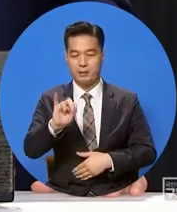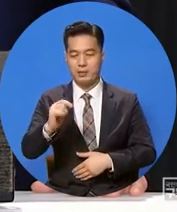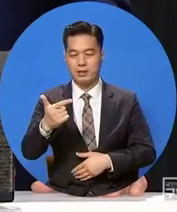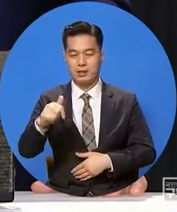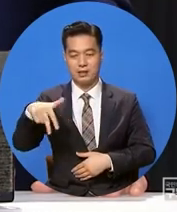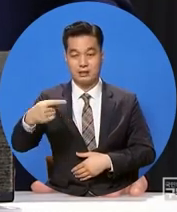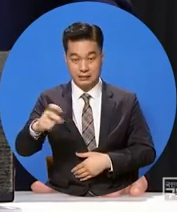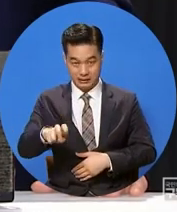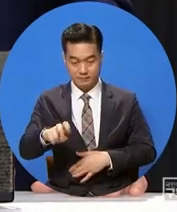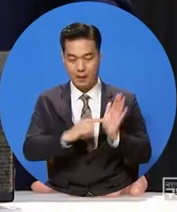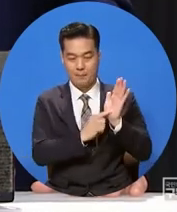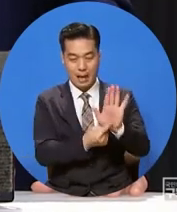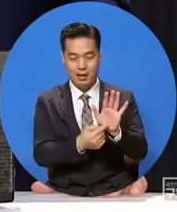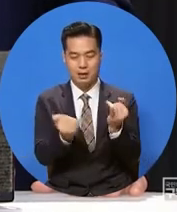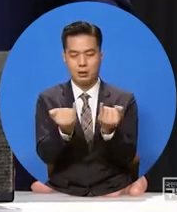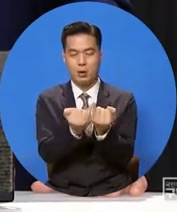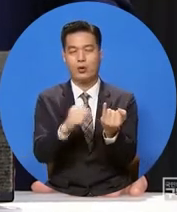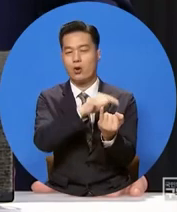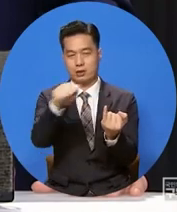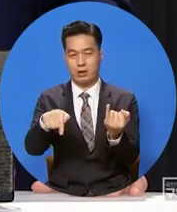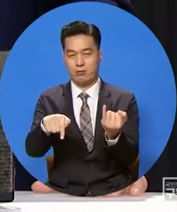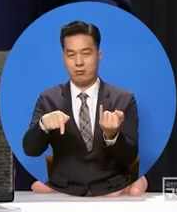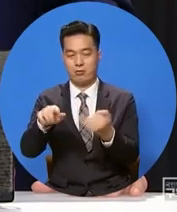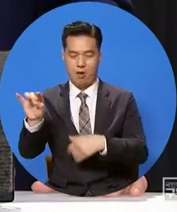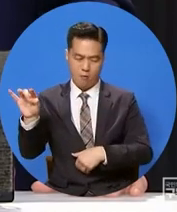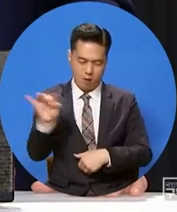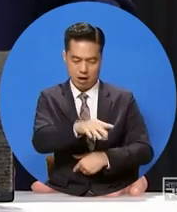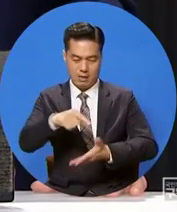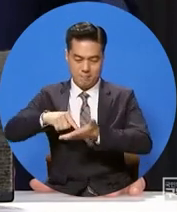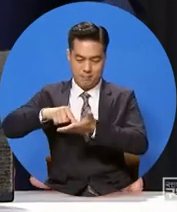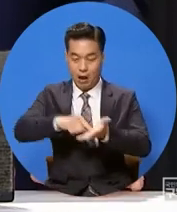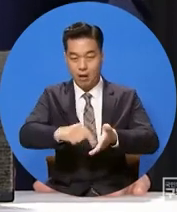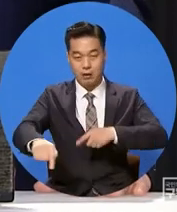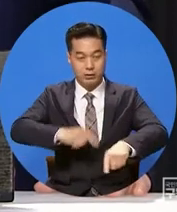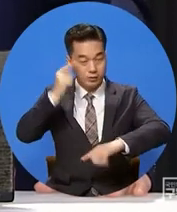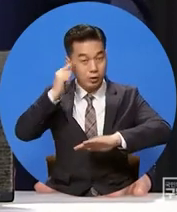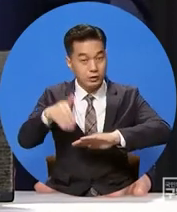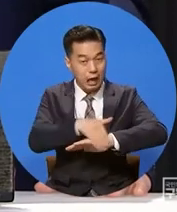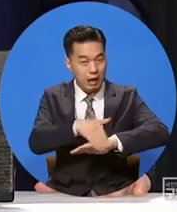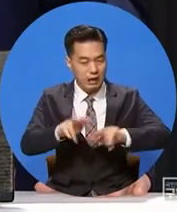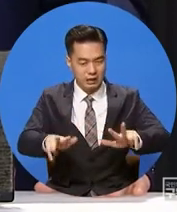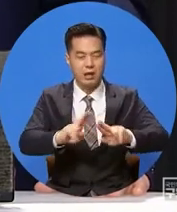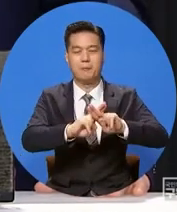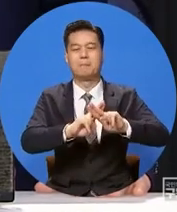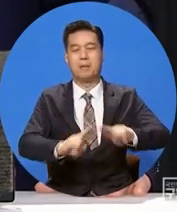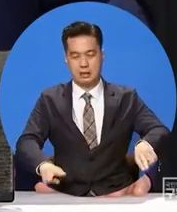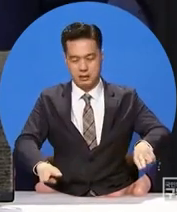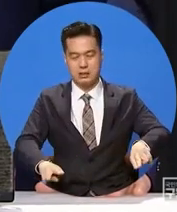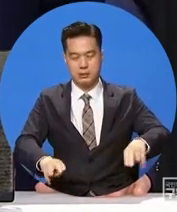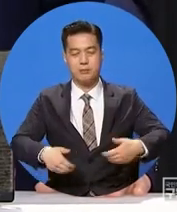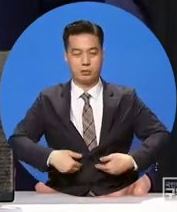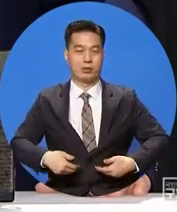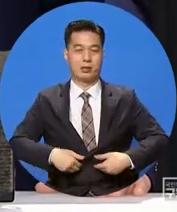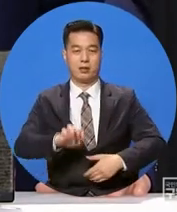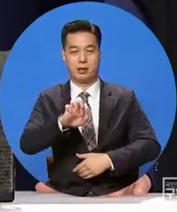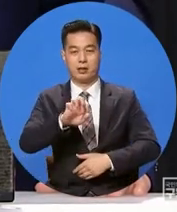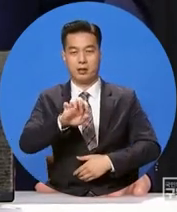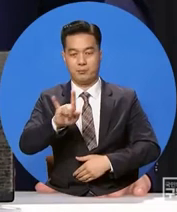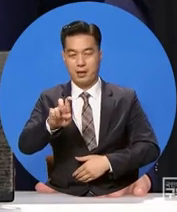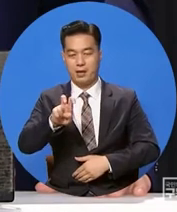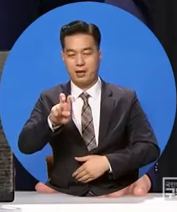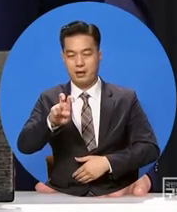이게 여성에 대해서 일방적으로 나가는 정책이 되니까 이제는 폐지할 때가 됐다.